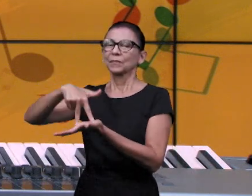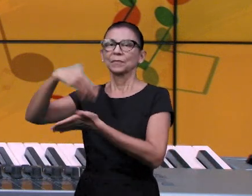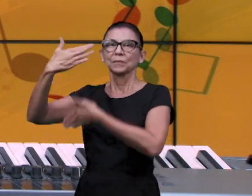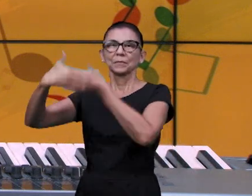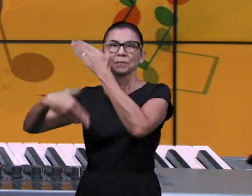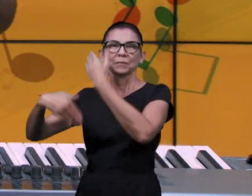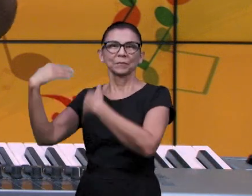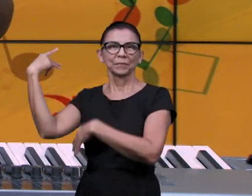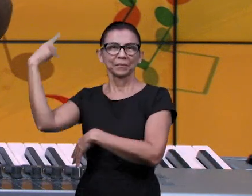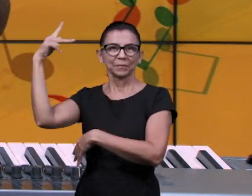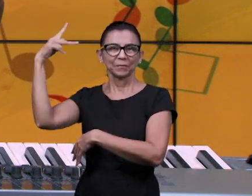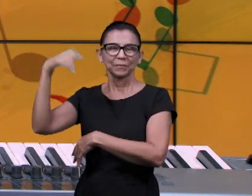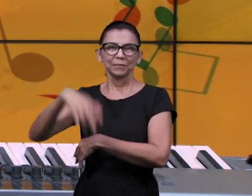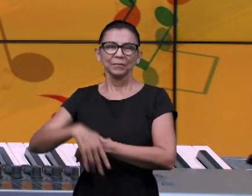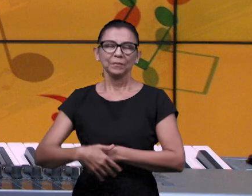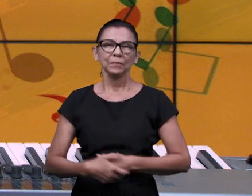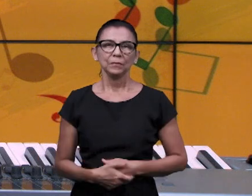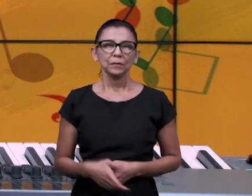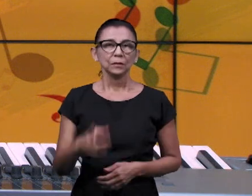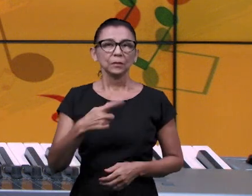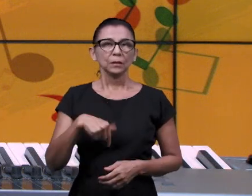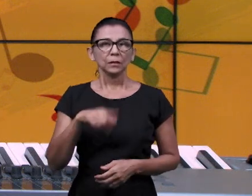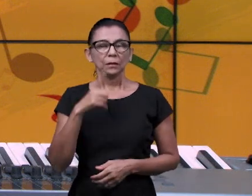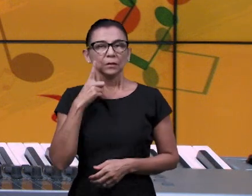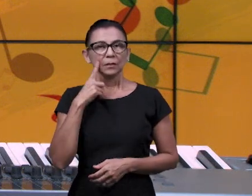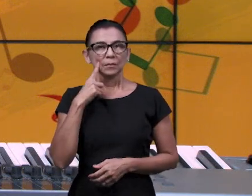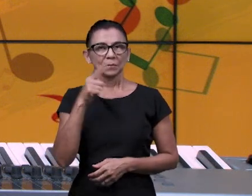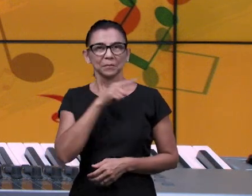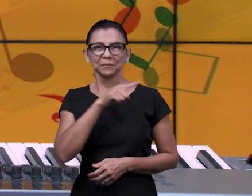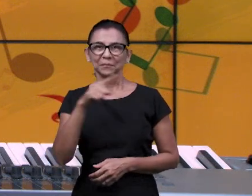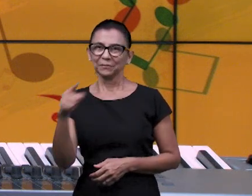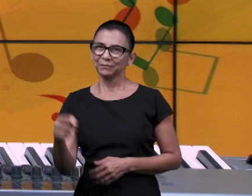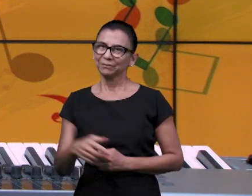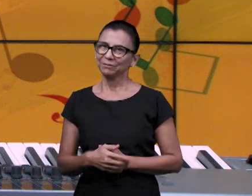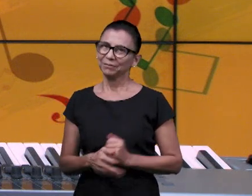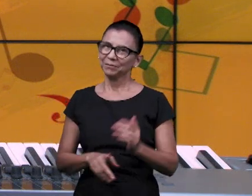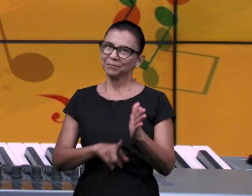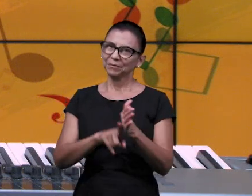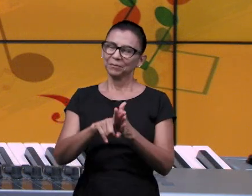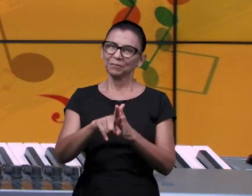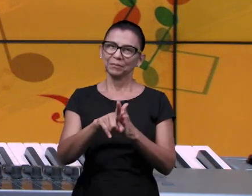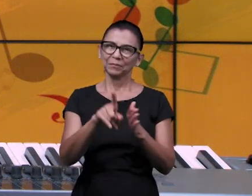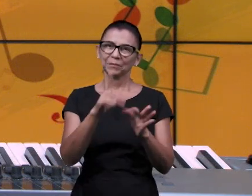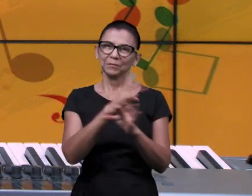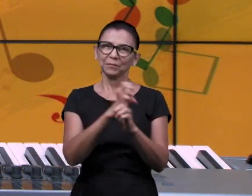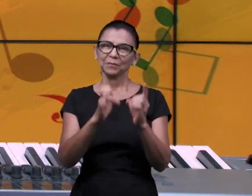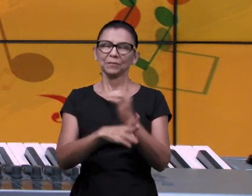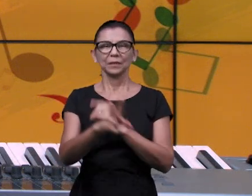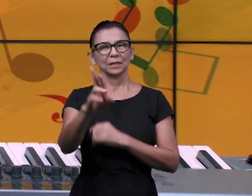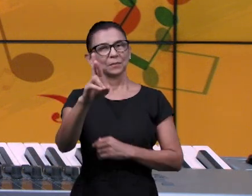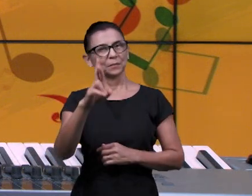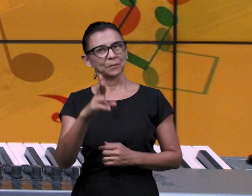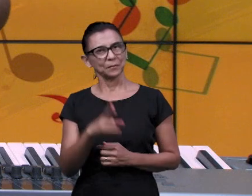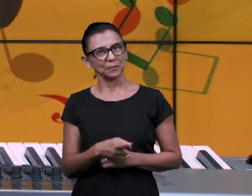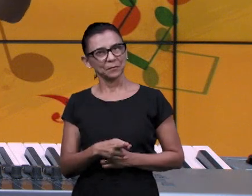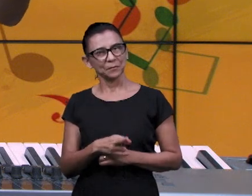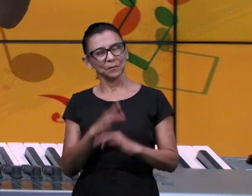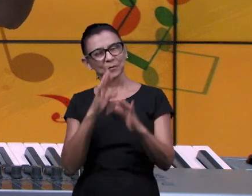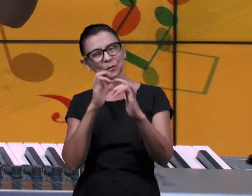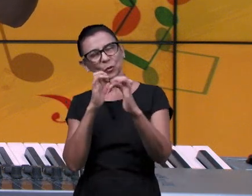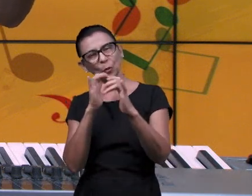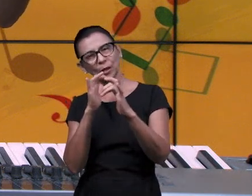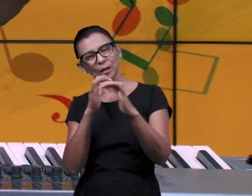dans sa présence. Et quand nous vous voyons en train de répondre les questions dans les BD, en